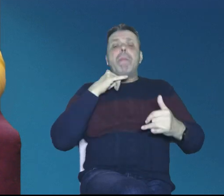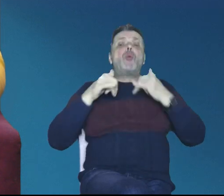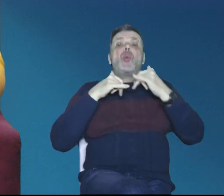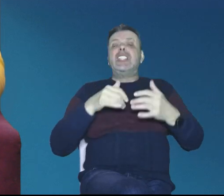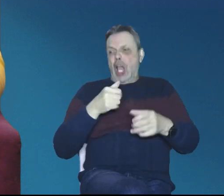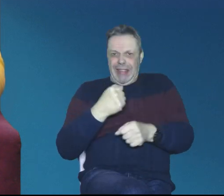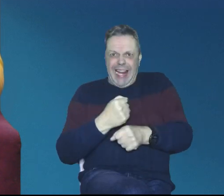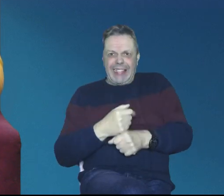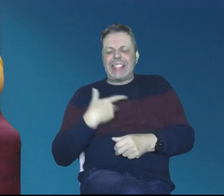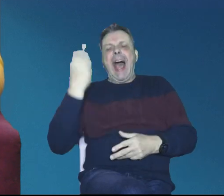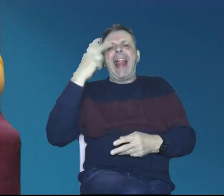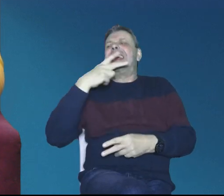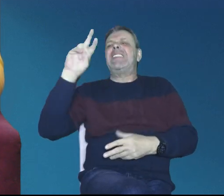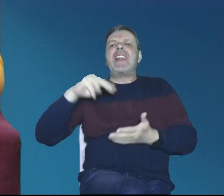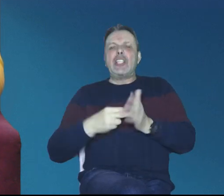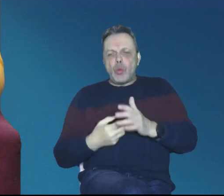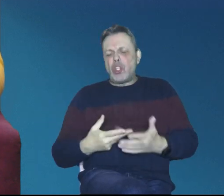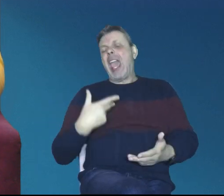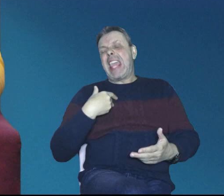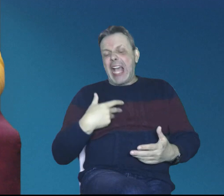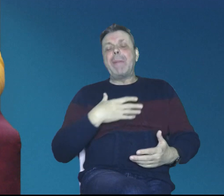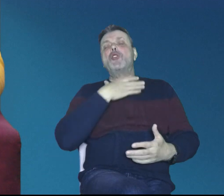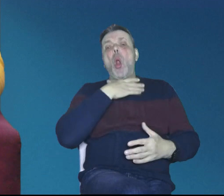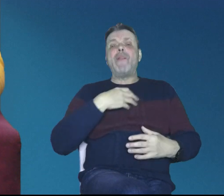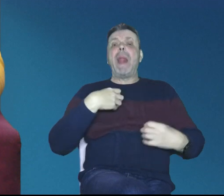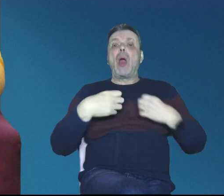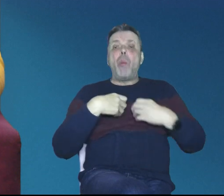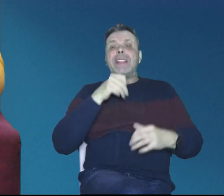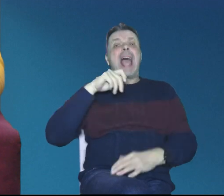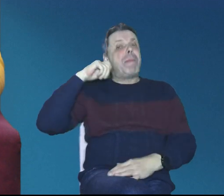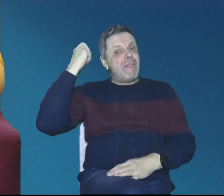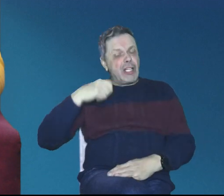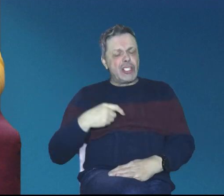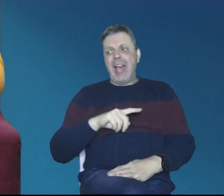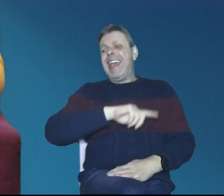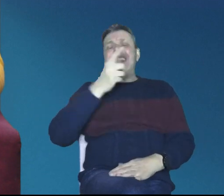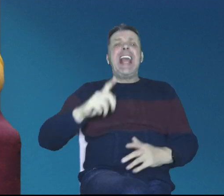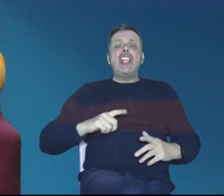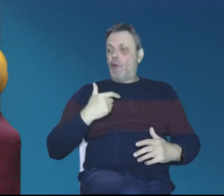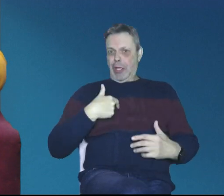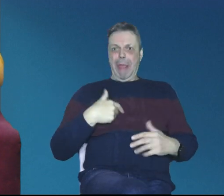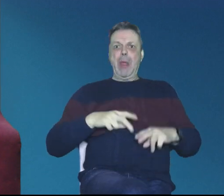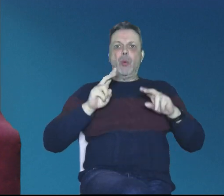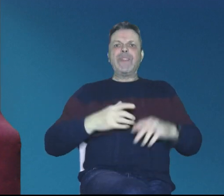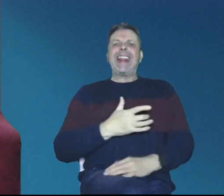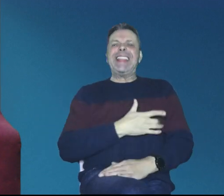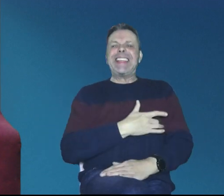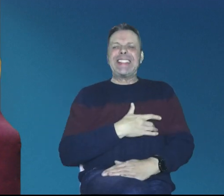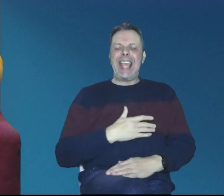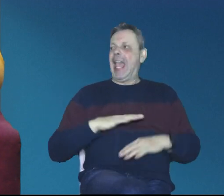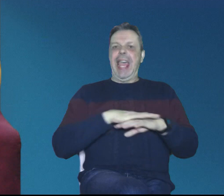turistička djelatnica, ali sam i izvan institucionalno školovana glumica i pjevačica i moram priznati da mi je cijeli život u